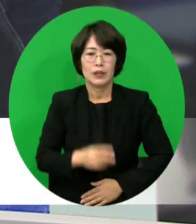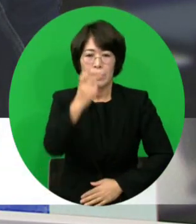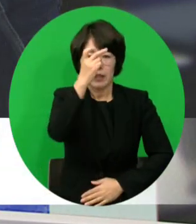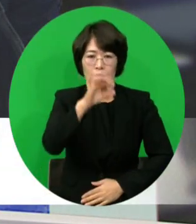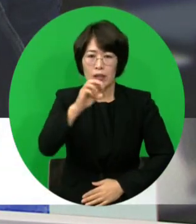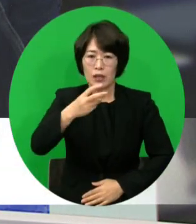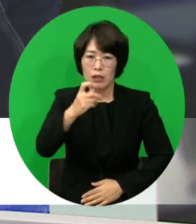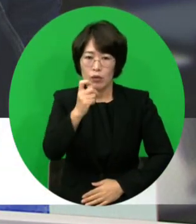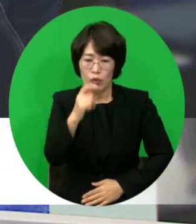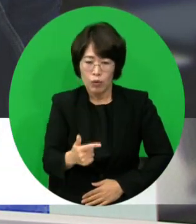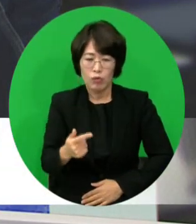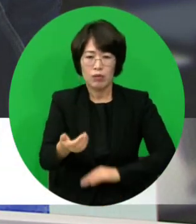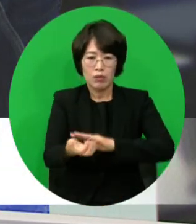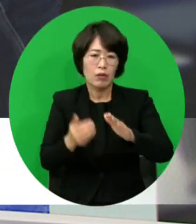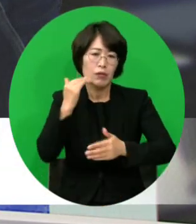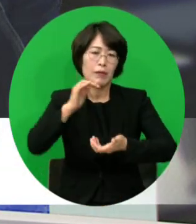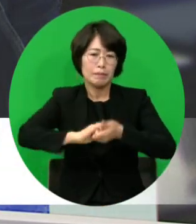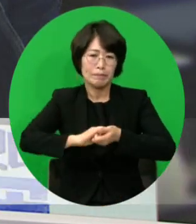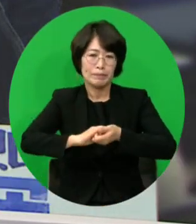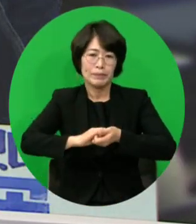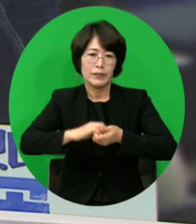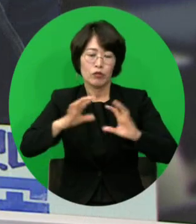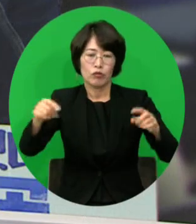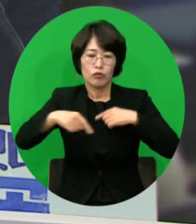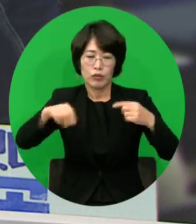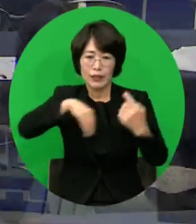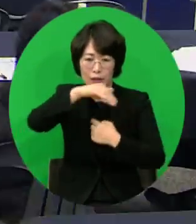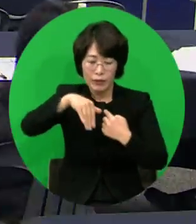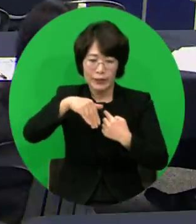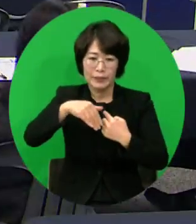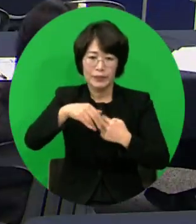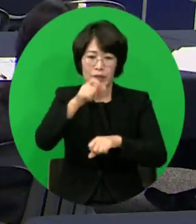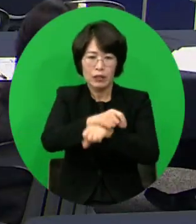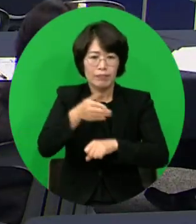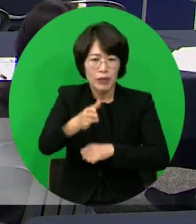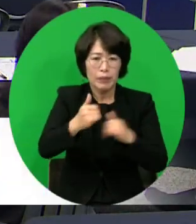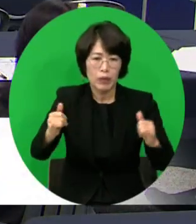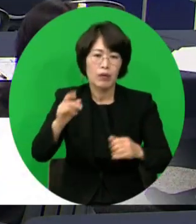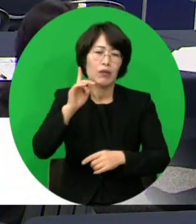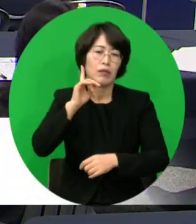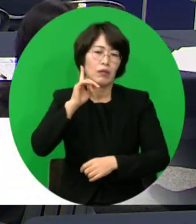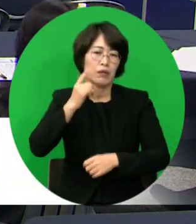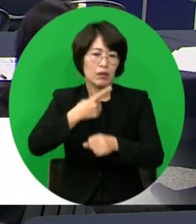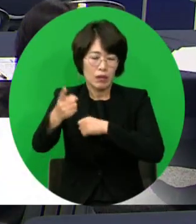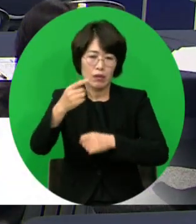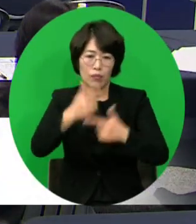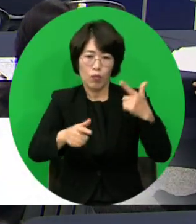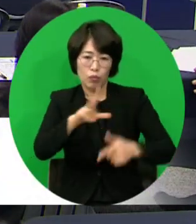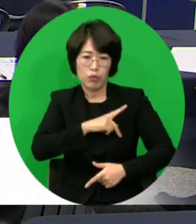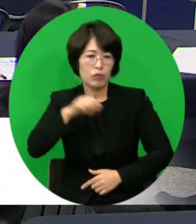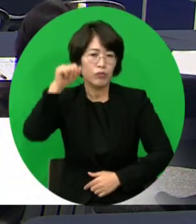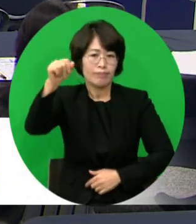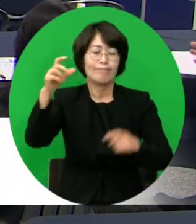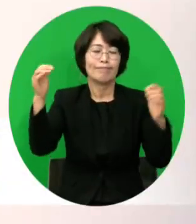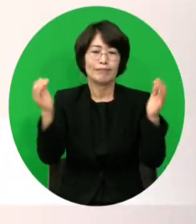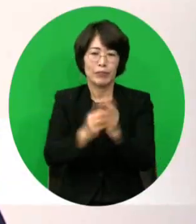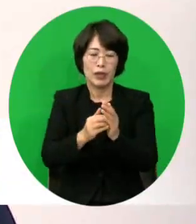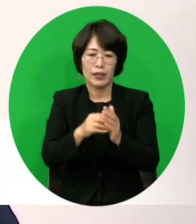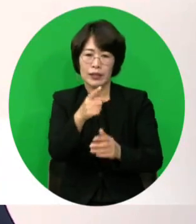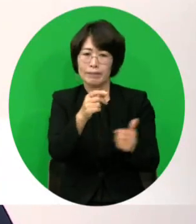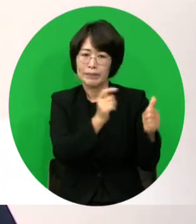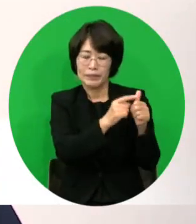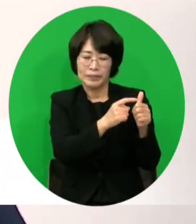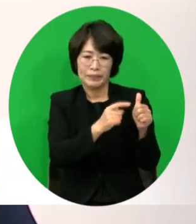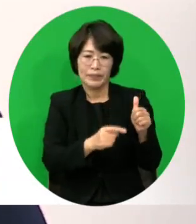최일곤 전 청와대 국정상황실 행정관이 내년 목포 총선 출마를 선언했습니다. 최일곤